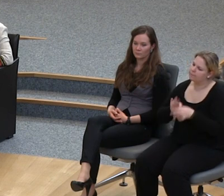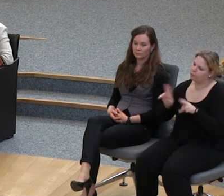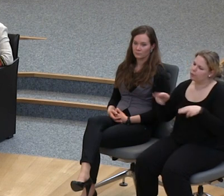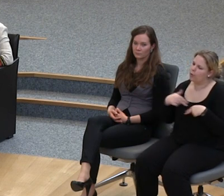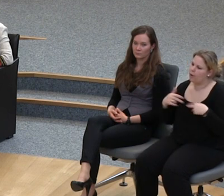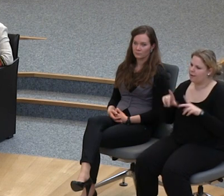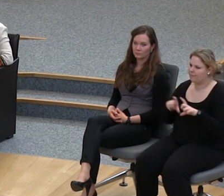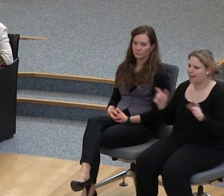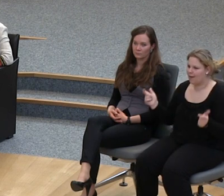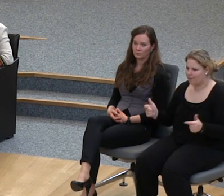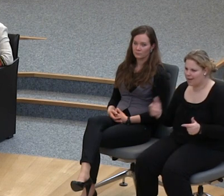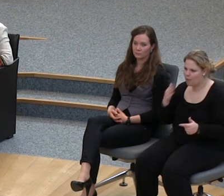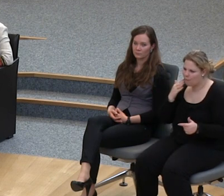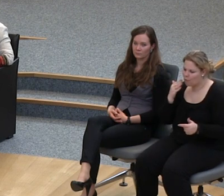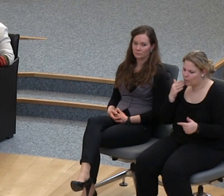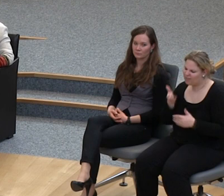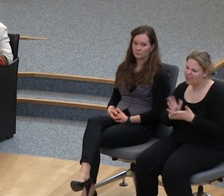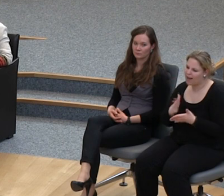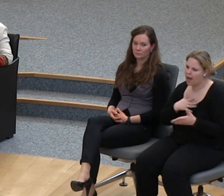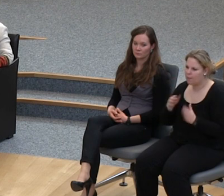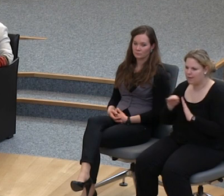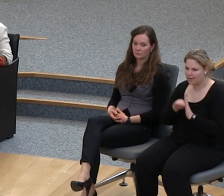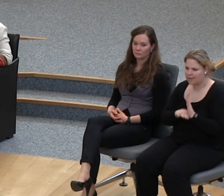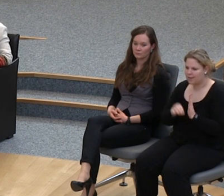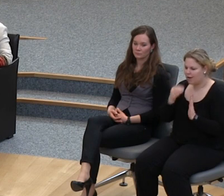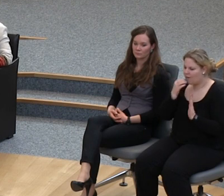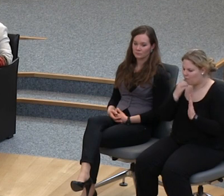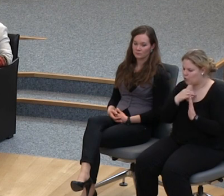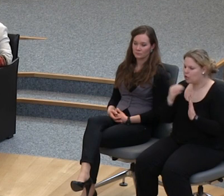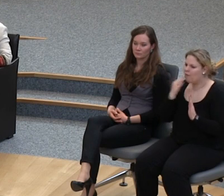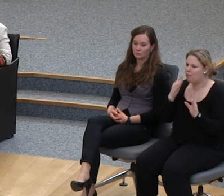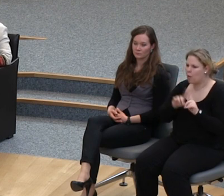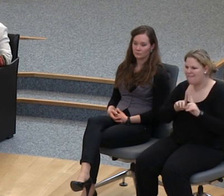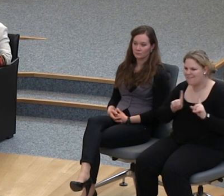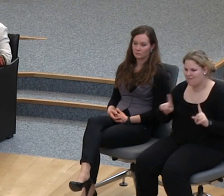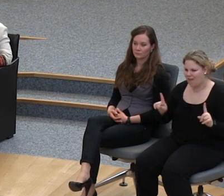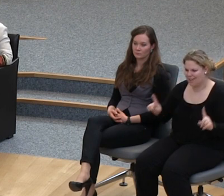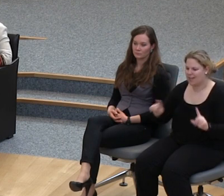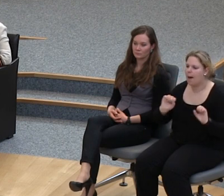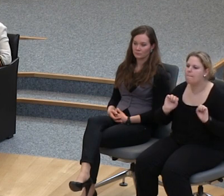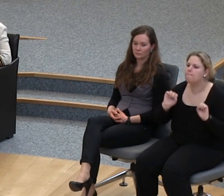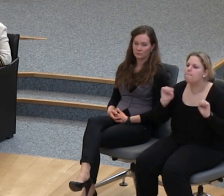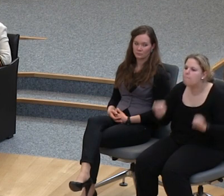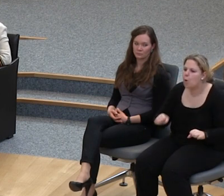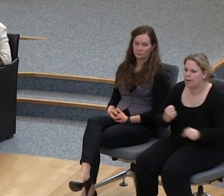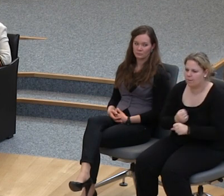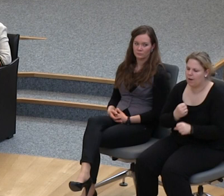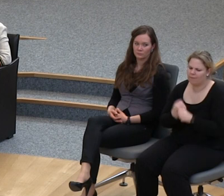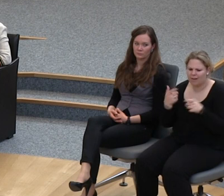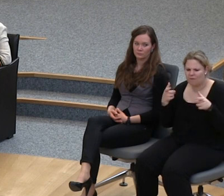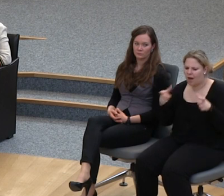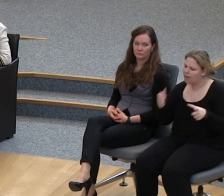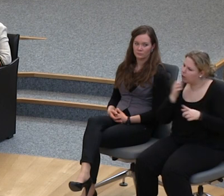und Wohn- und Teilhabegesetz, da eben ein Wohnen im Quartier zu ermöglichen und nicht zu verhindern, was bisher durch